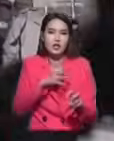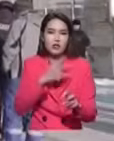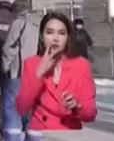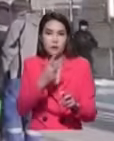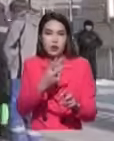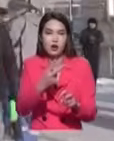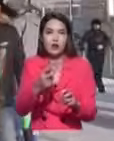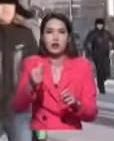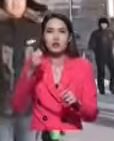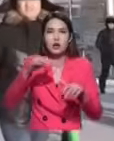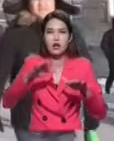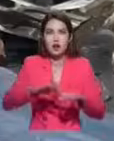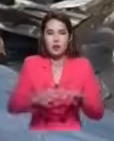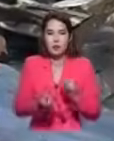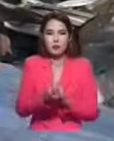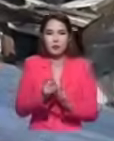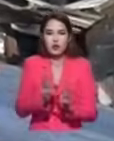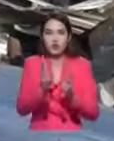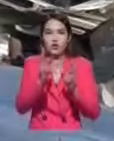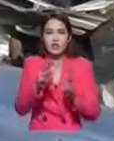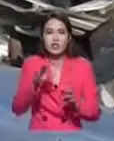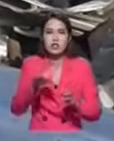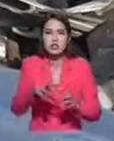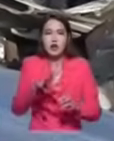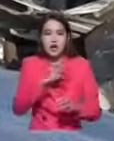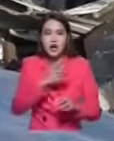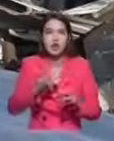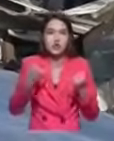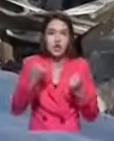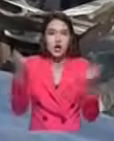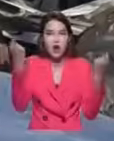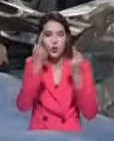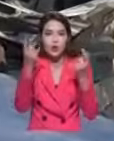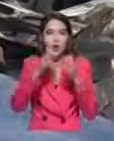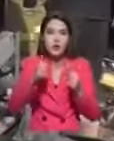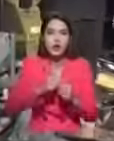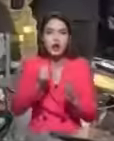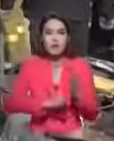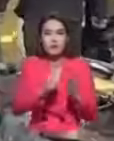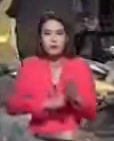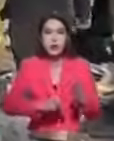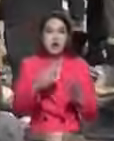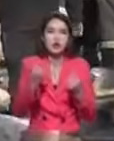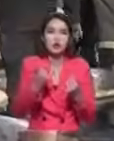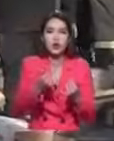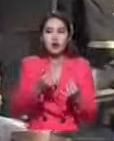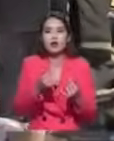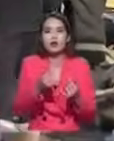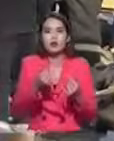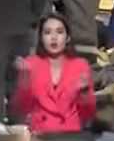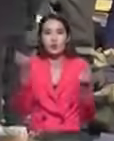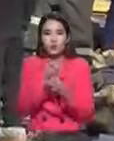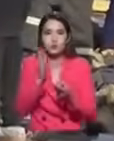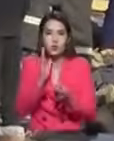где-то взорвался баллон или что-то такое. По данным ДЧС, причиной ЧП мог стать взрыв газовоздушной смеси на территории СТО. В